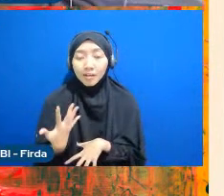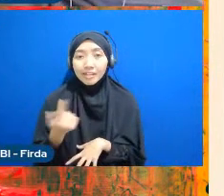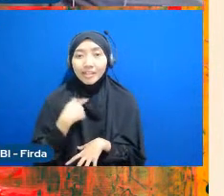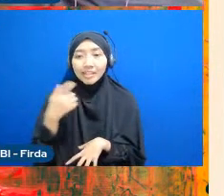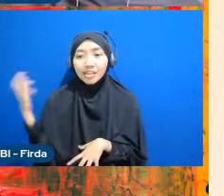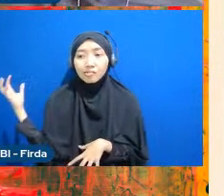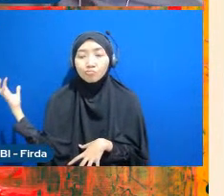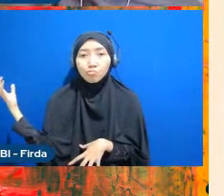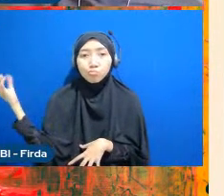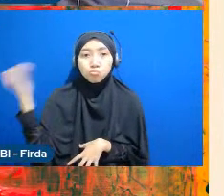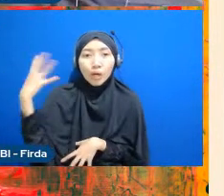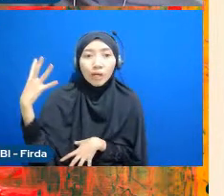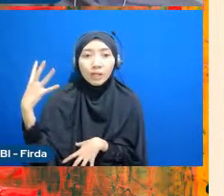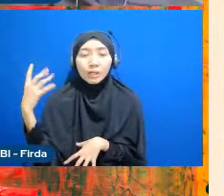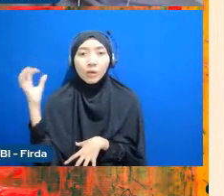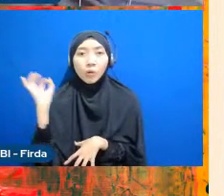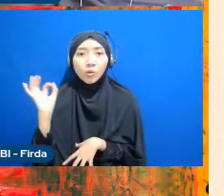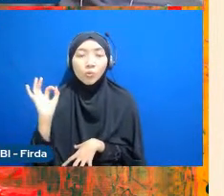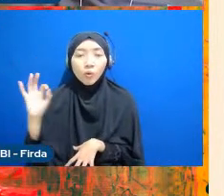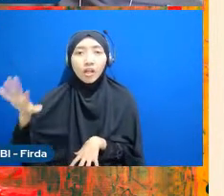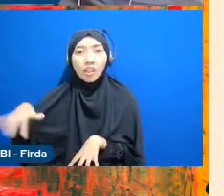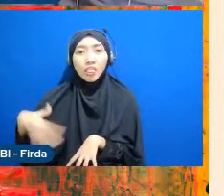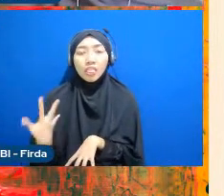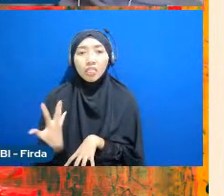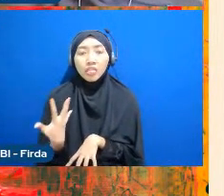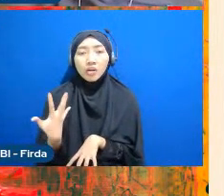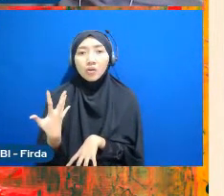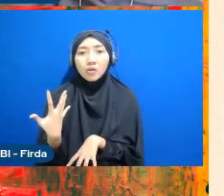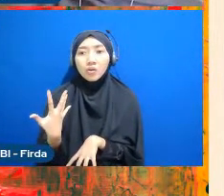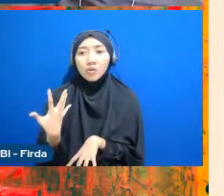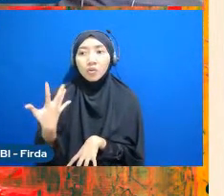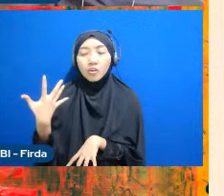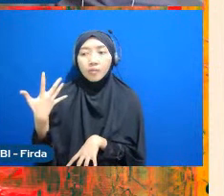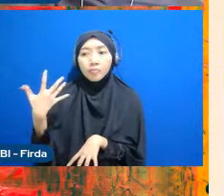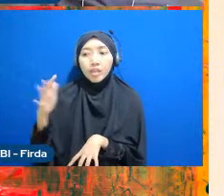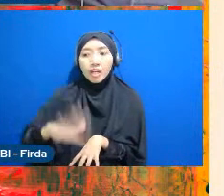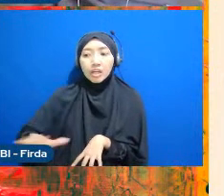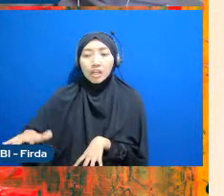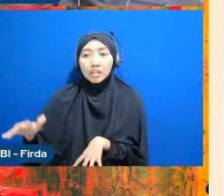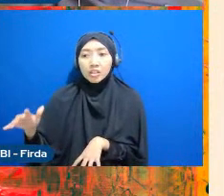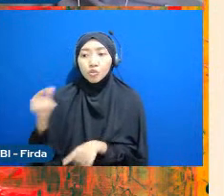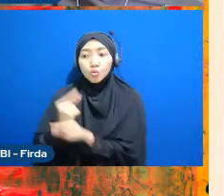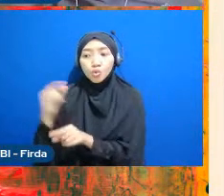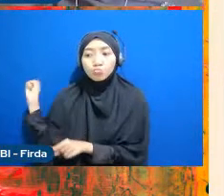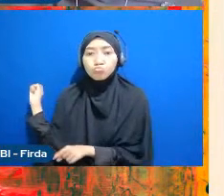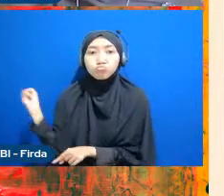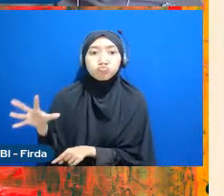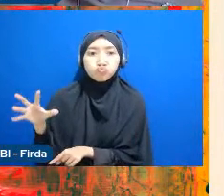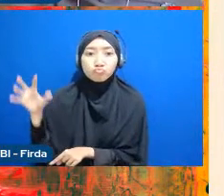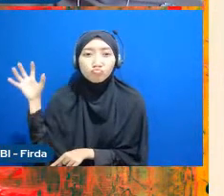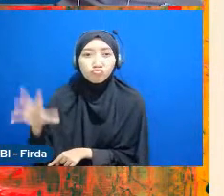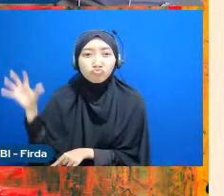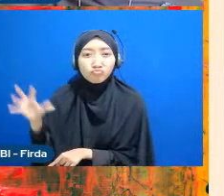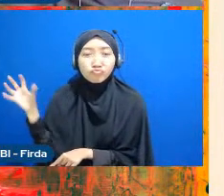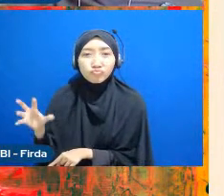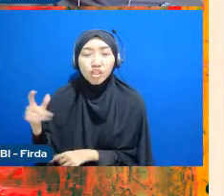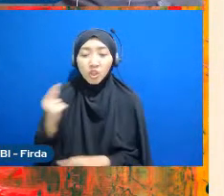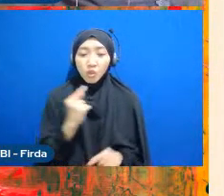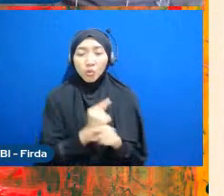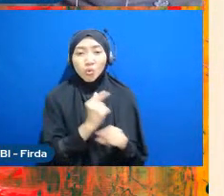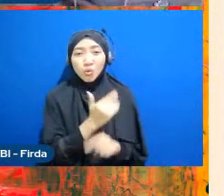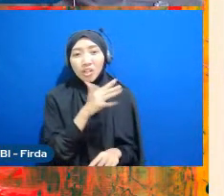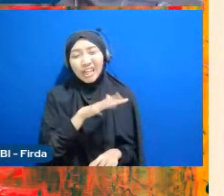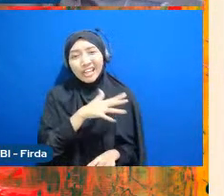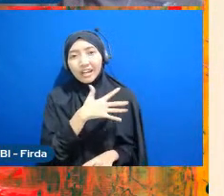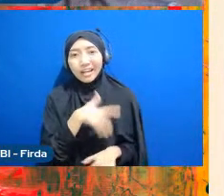dibentak sama orang tua atau anak-anak yang tiba-tiba dibentak sama guru, gitu kan. Kadang-kadang kan guru juga